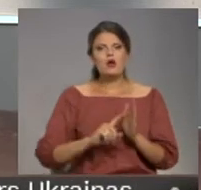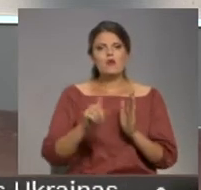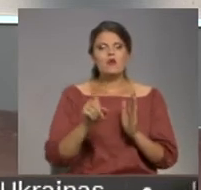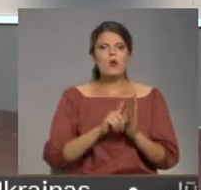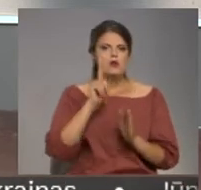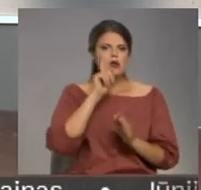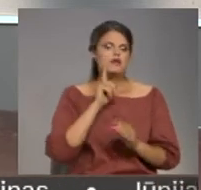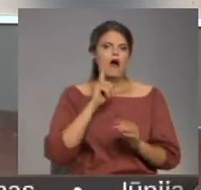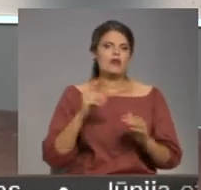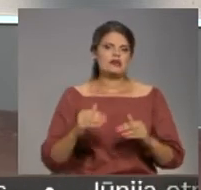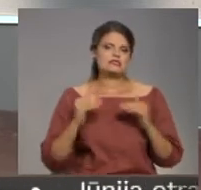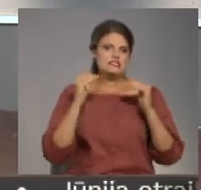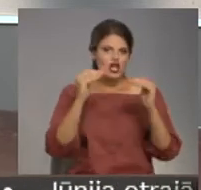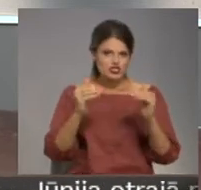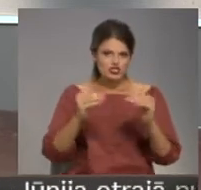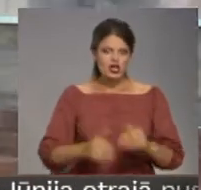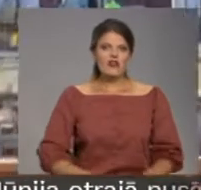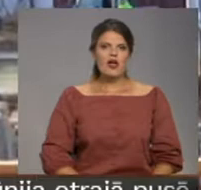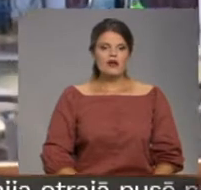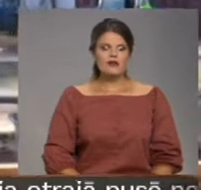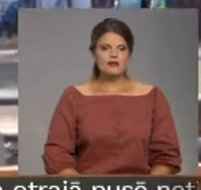No Adažiem ziņo Zemgales televīzija.